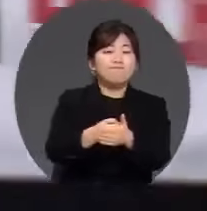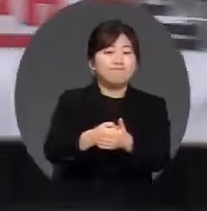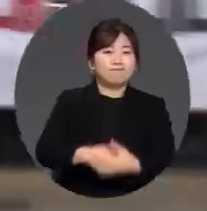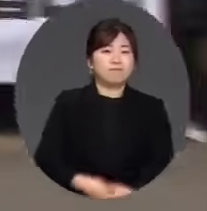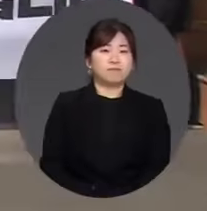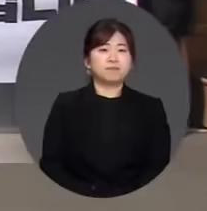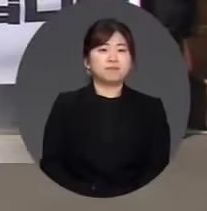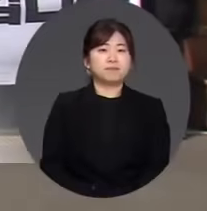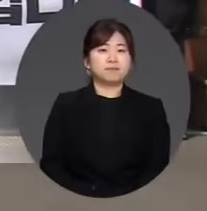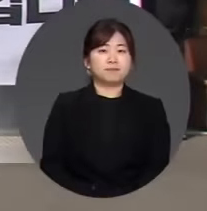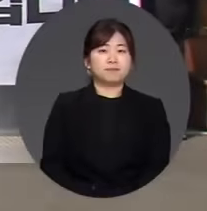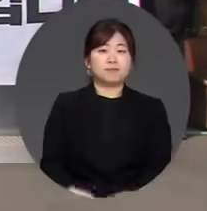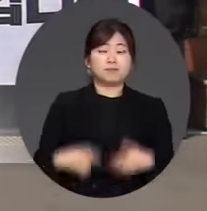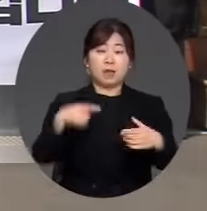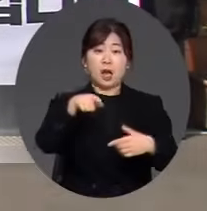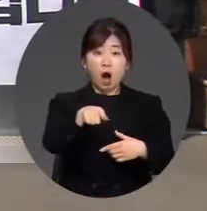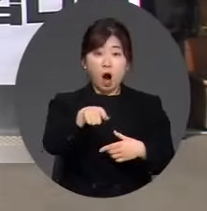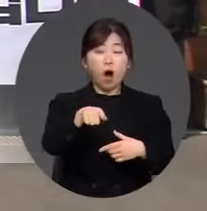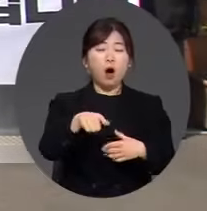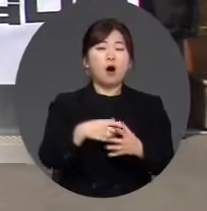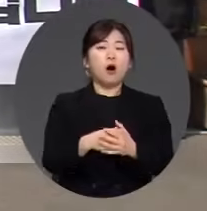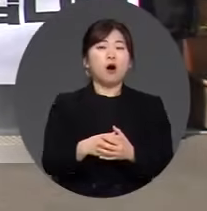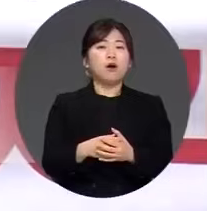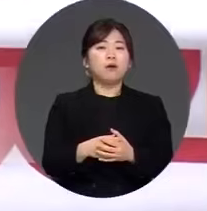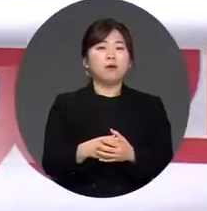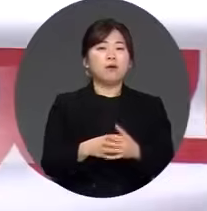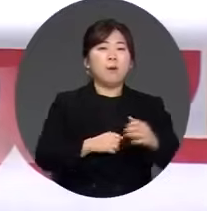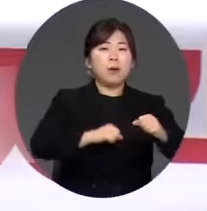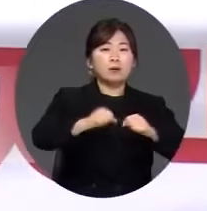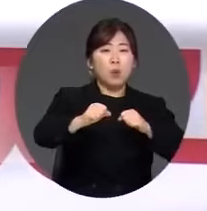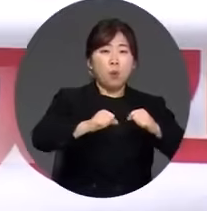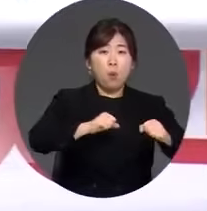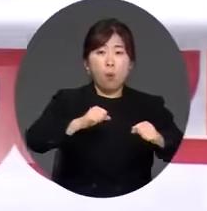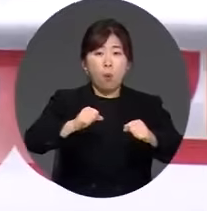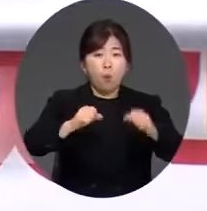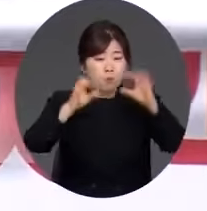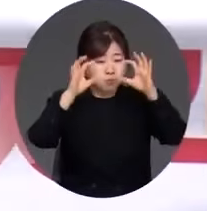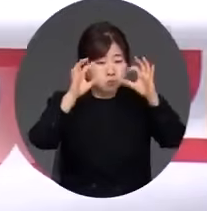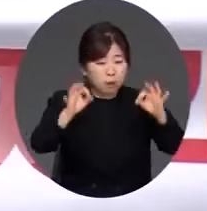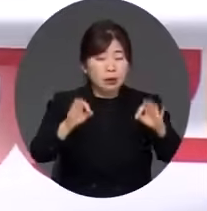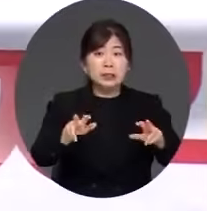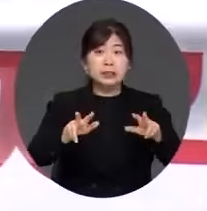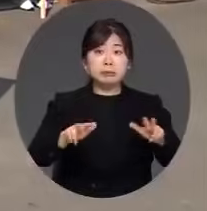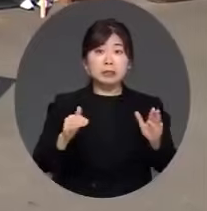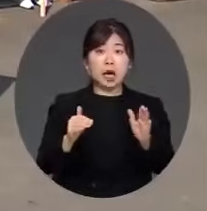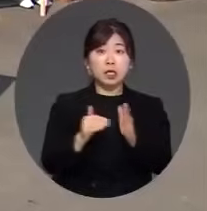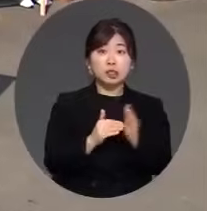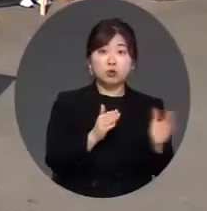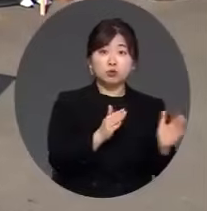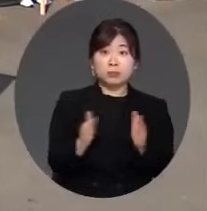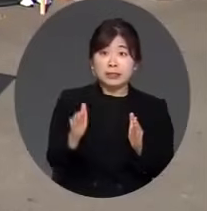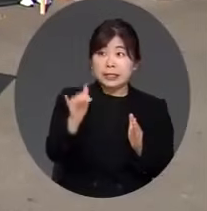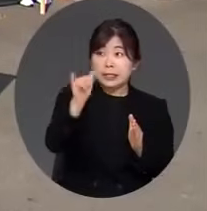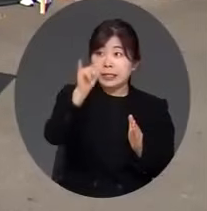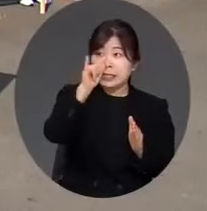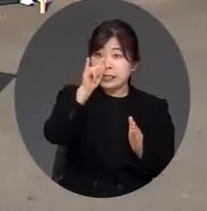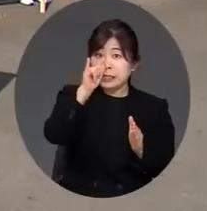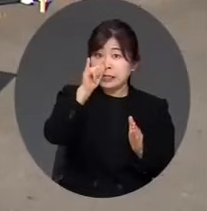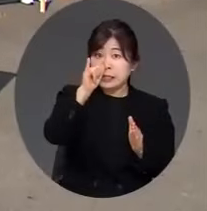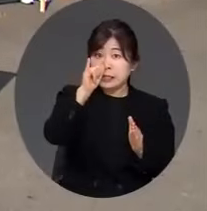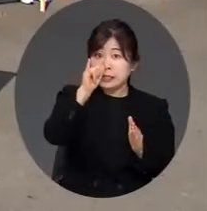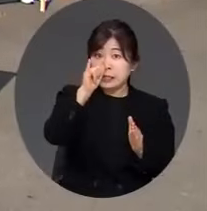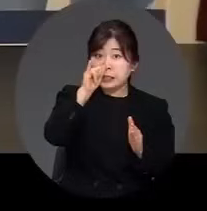당의 전략 공천 움직임에 해당 지역구에서 일찌감치 총선을 준비해온 국민의힘 예비 주자들은 즉각